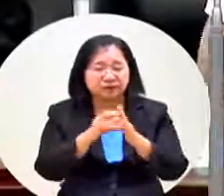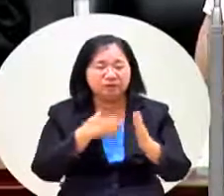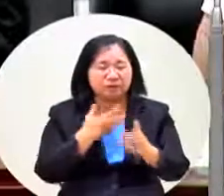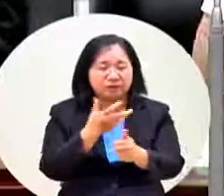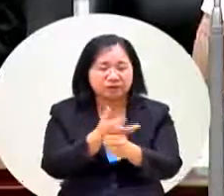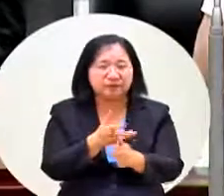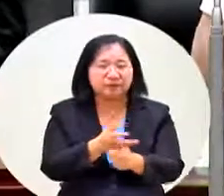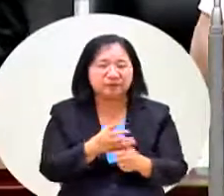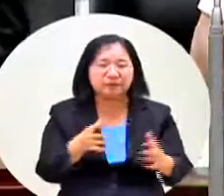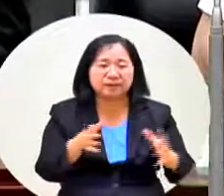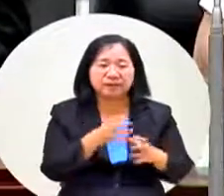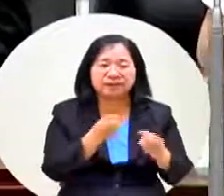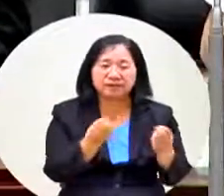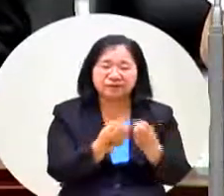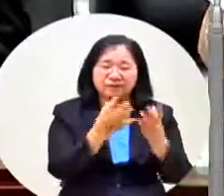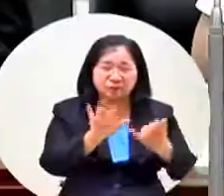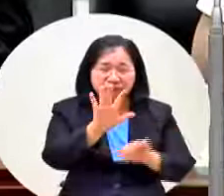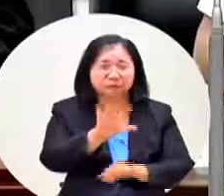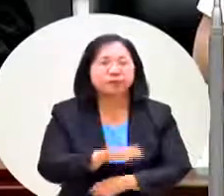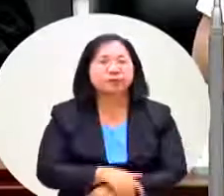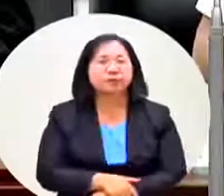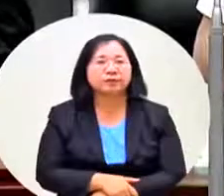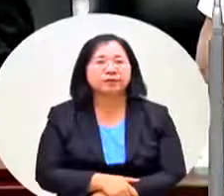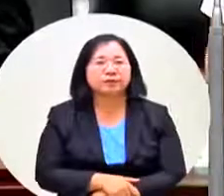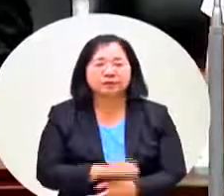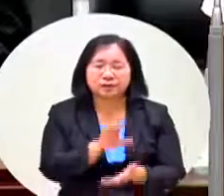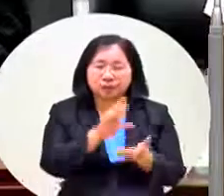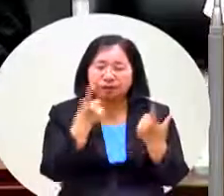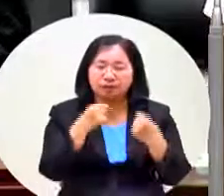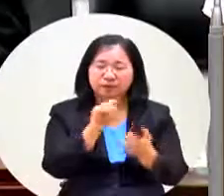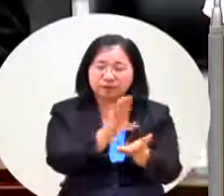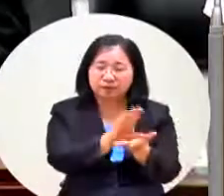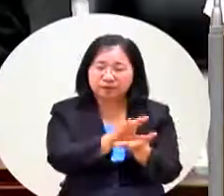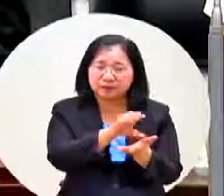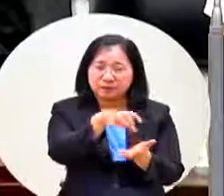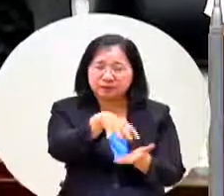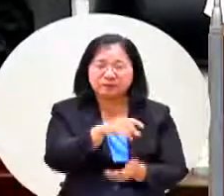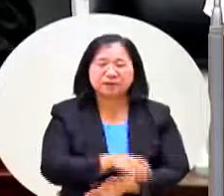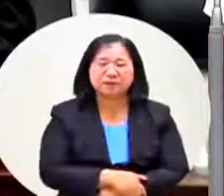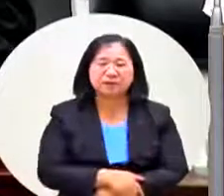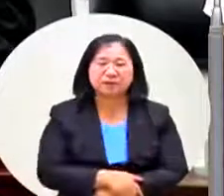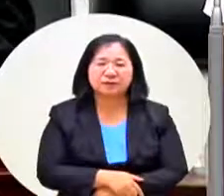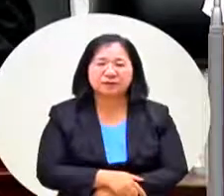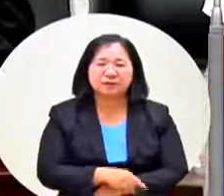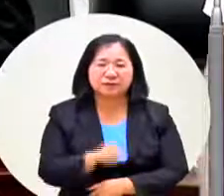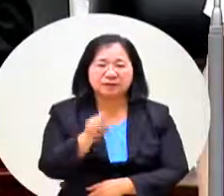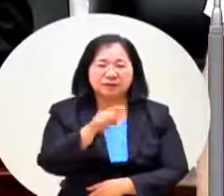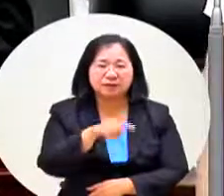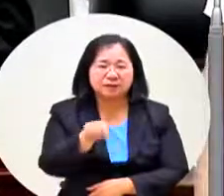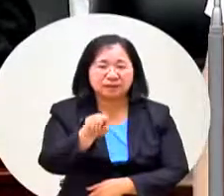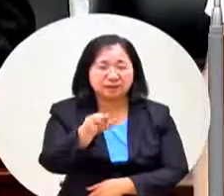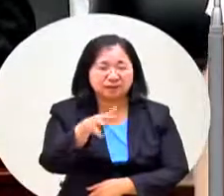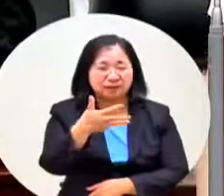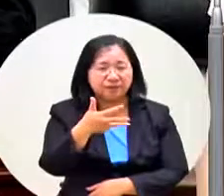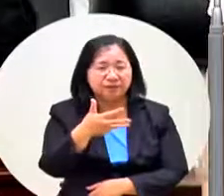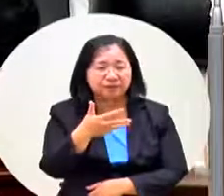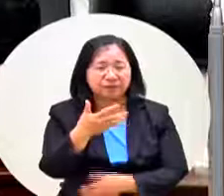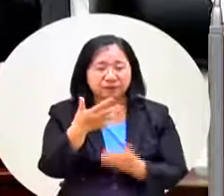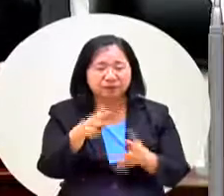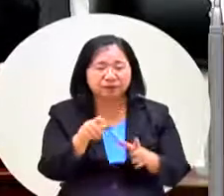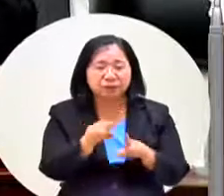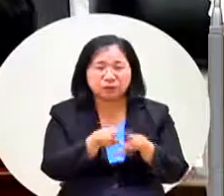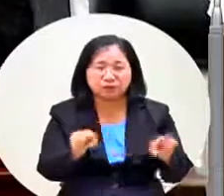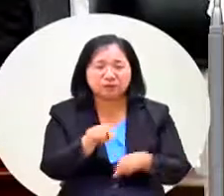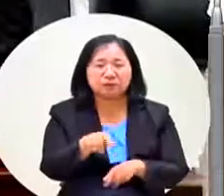阮伫五月初九开一摆会，邀请迄个消防局、都发局跟交通局来讨论哈。那第一点是，